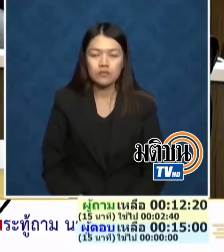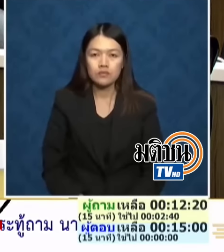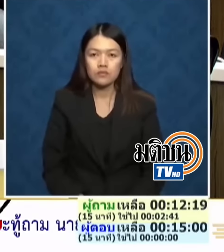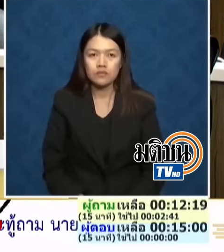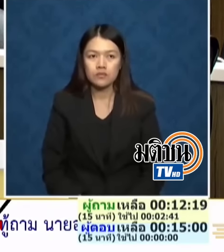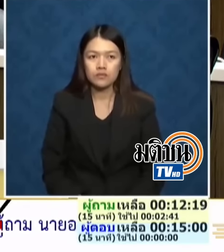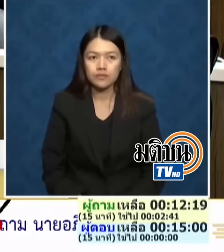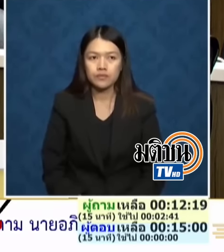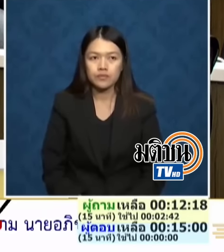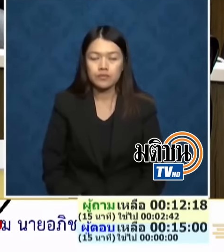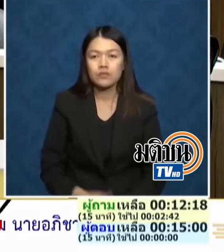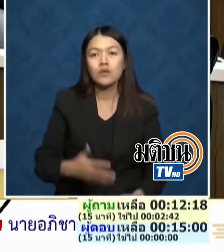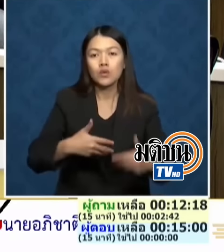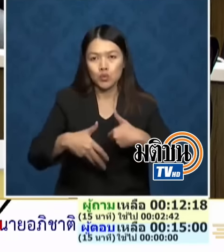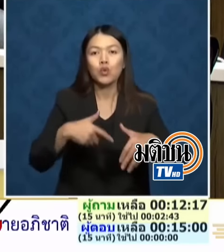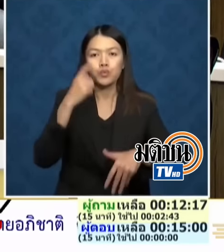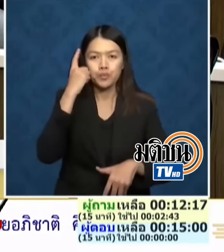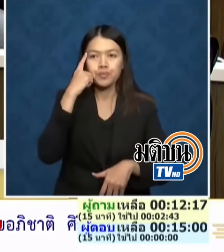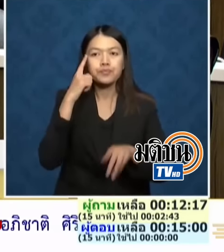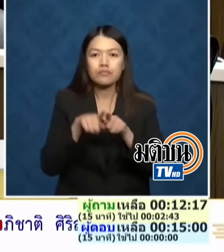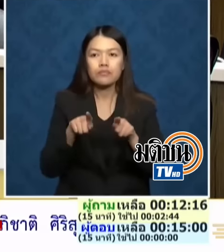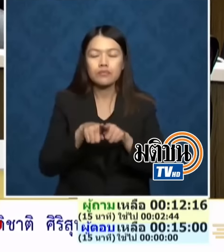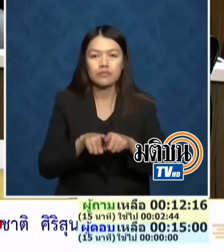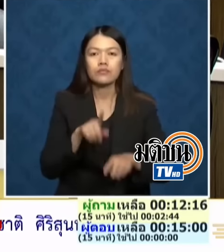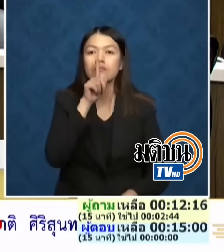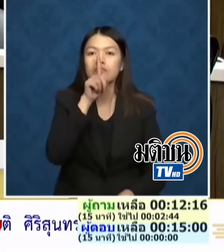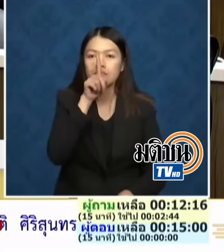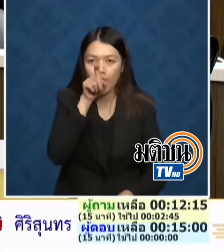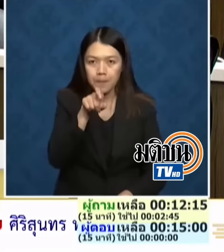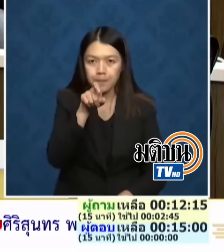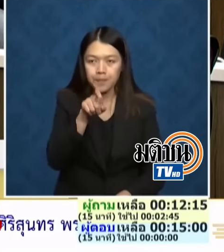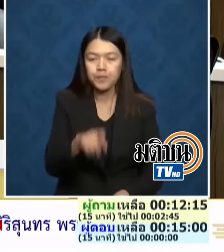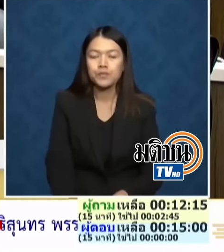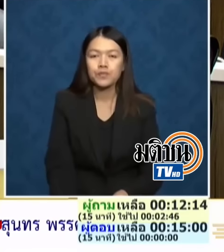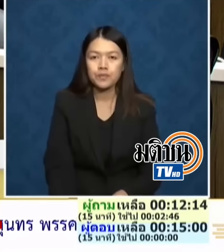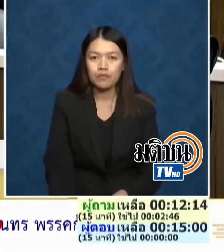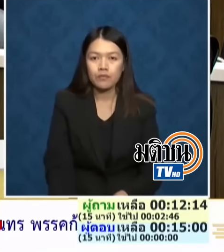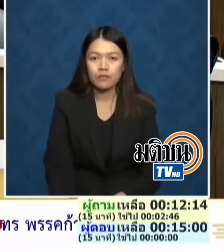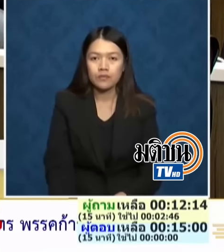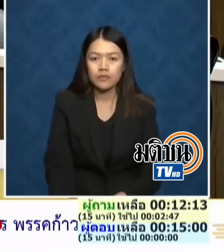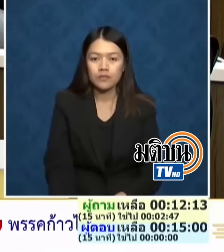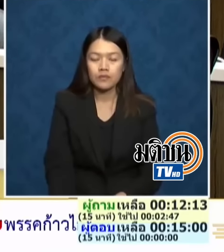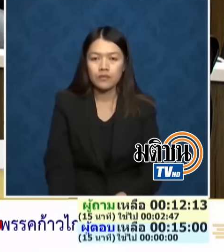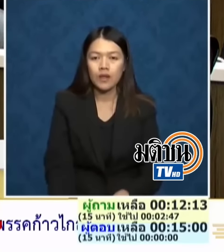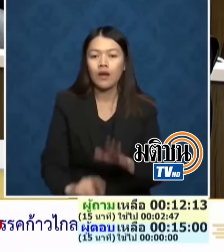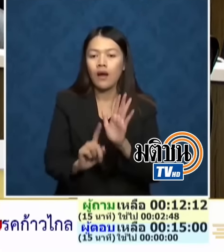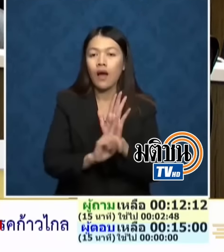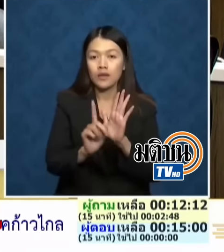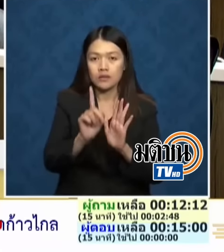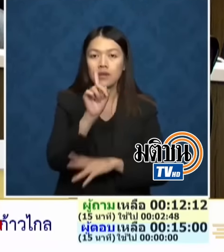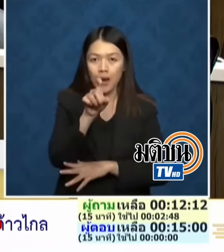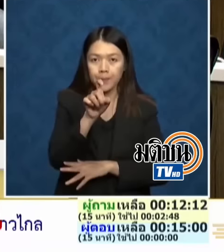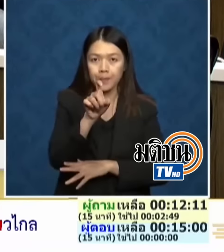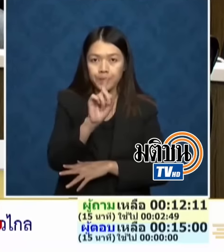ควรกรวมถพี่น้ปรยาชนผมก็อยากจะเข้าสู่คำถามในครั้งหนึ่งหรอรอบแรก